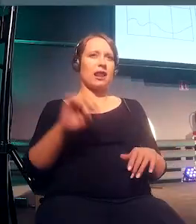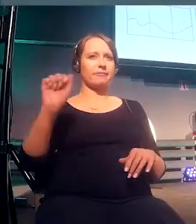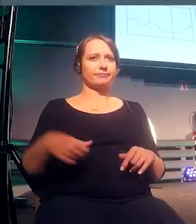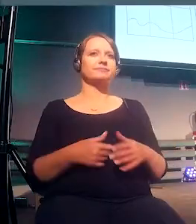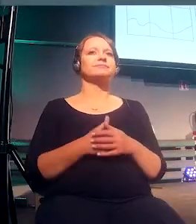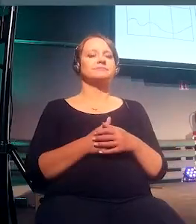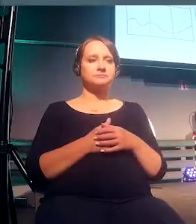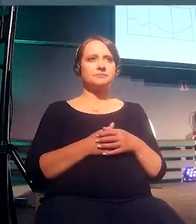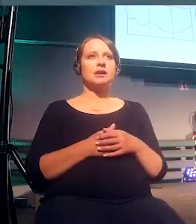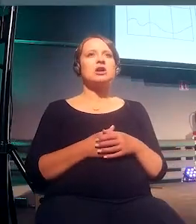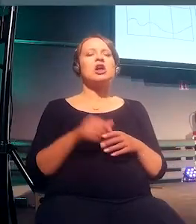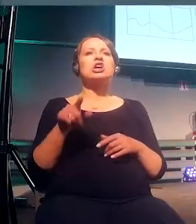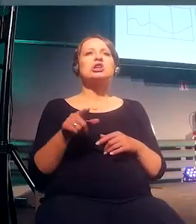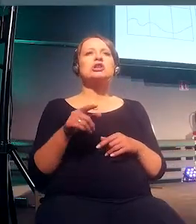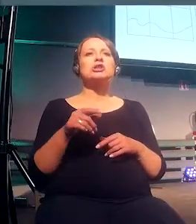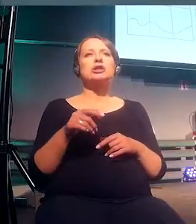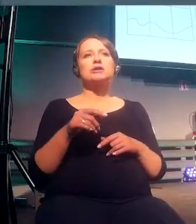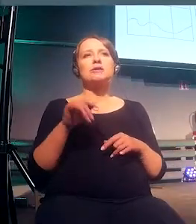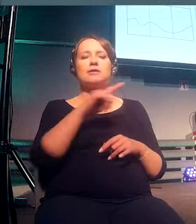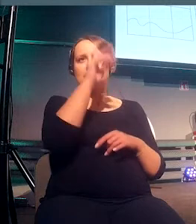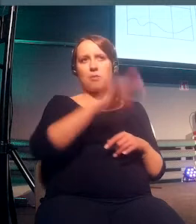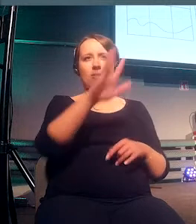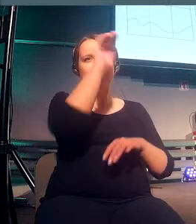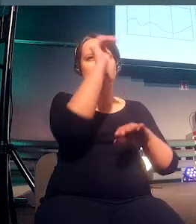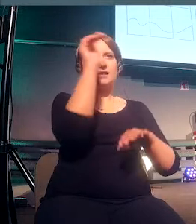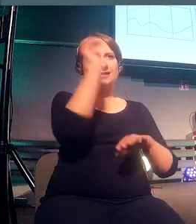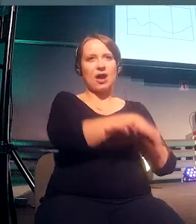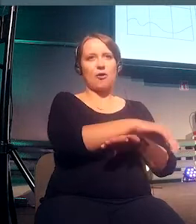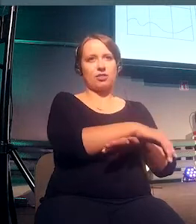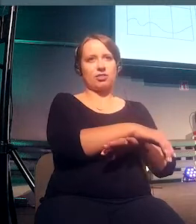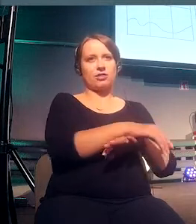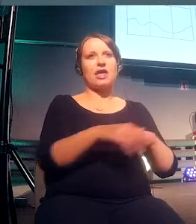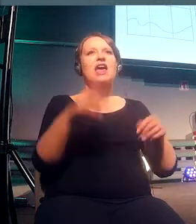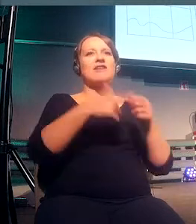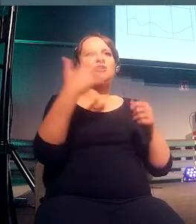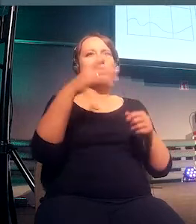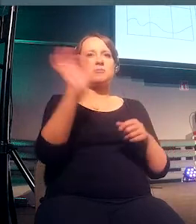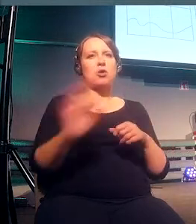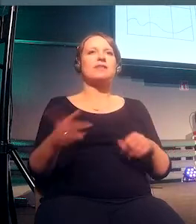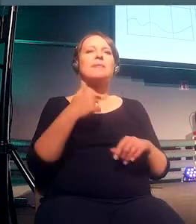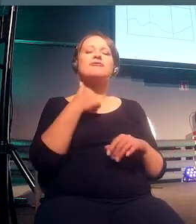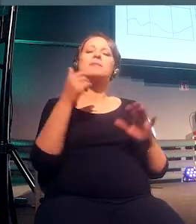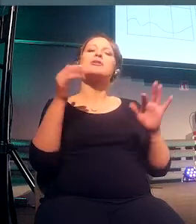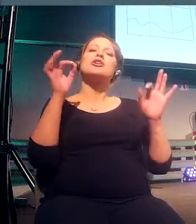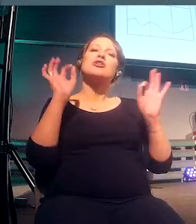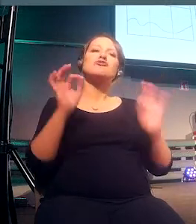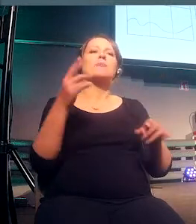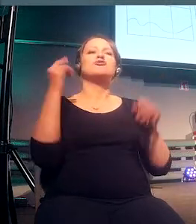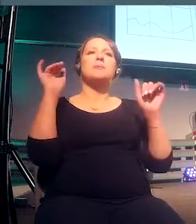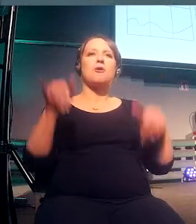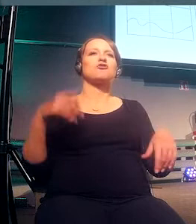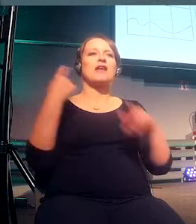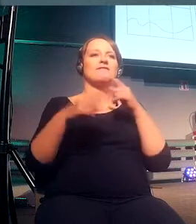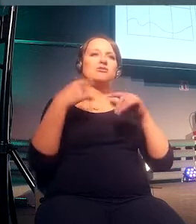przeciętnie w bogatych społeczeństwach zachodnich 25% populacji ma problemy z poprawnym wysłaniem e-maila, w